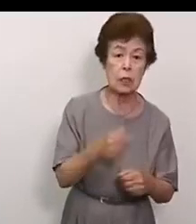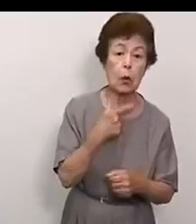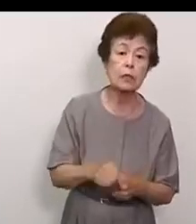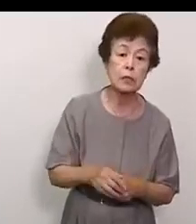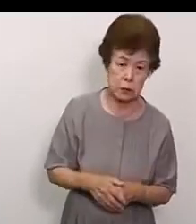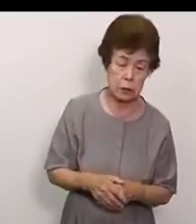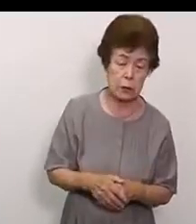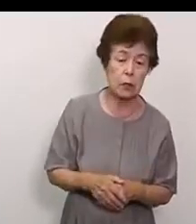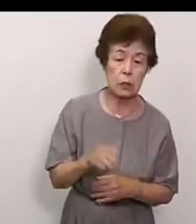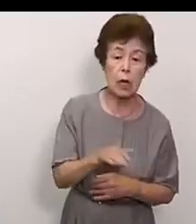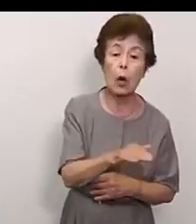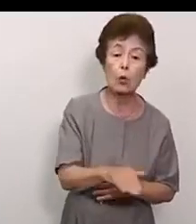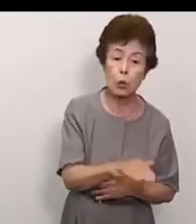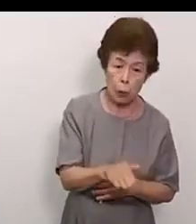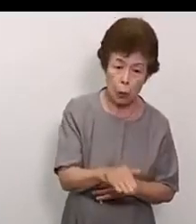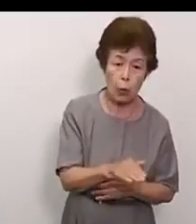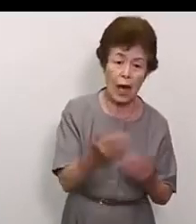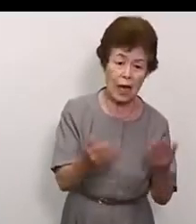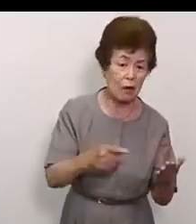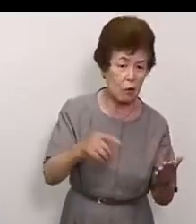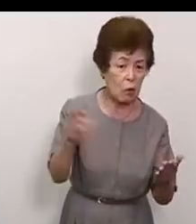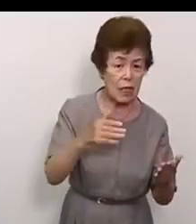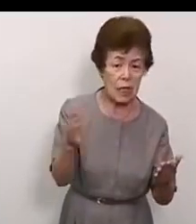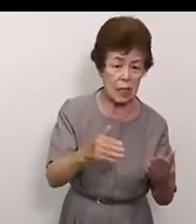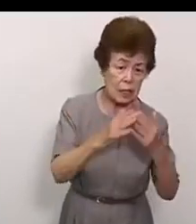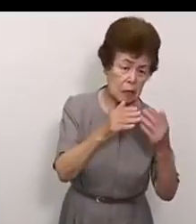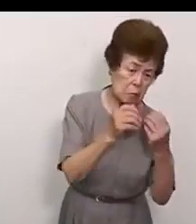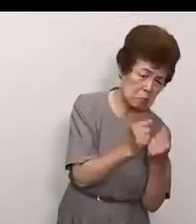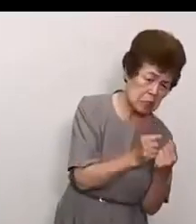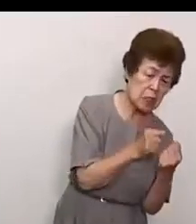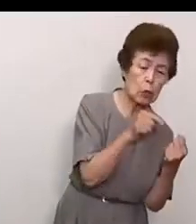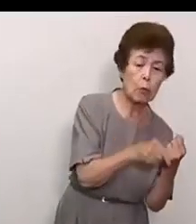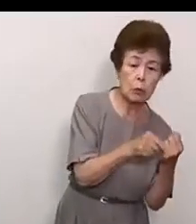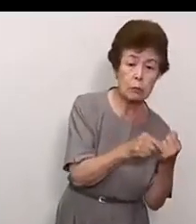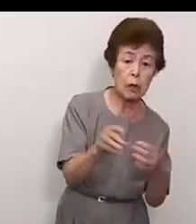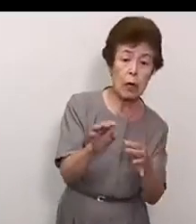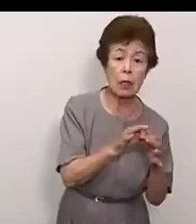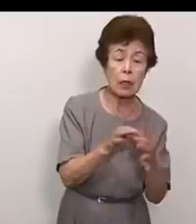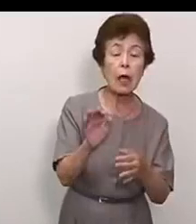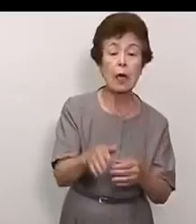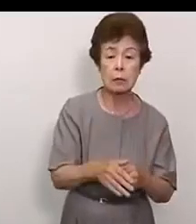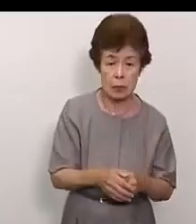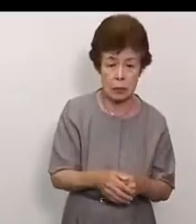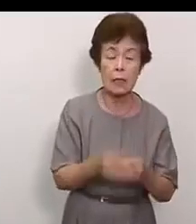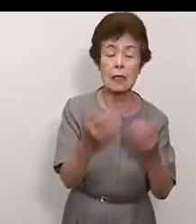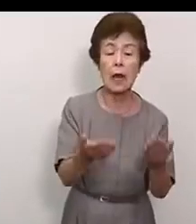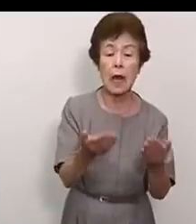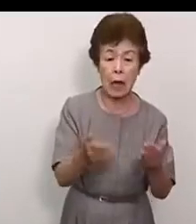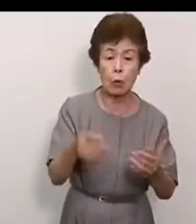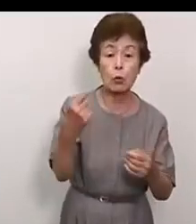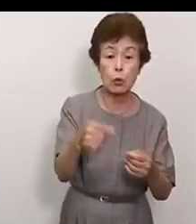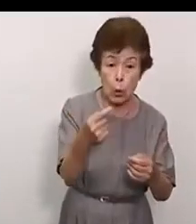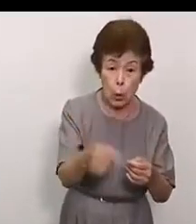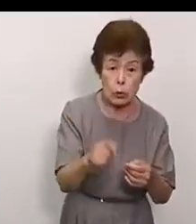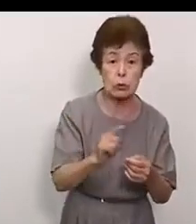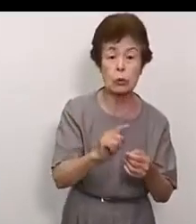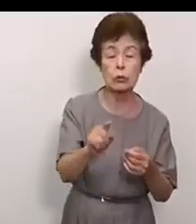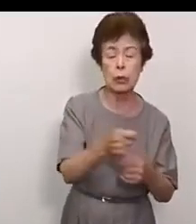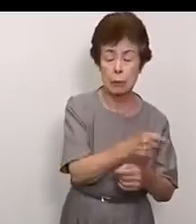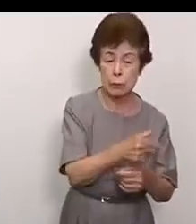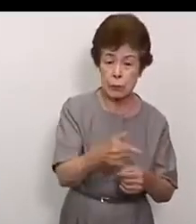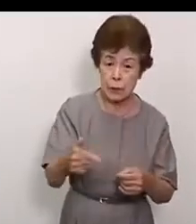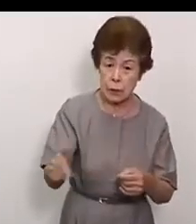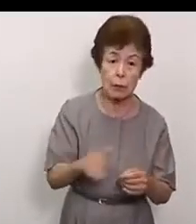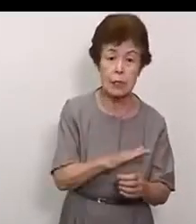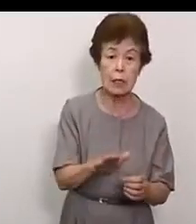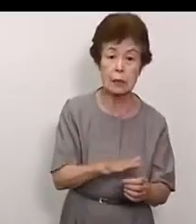の不登校引きこもりの問題というのは非常に関連があるんですね。なので例えば学校の教育っていうのはとっても大事なことなんですけれ